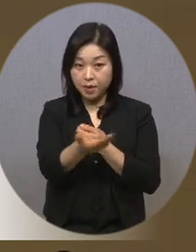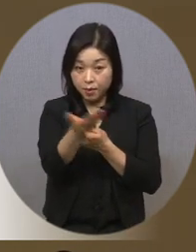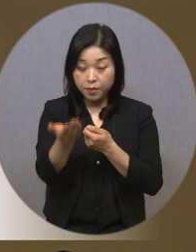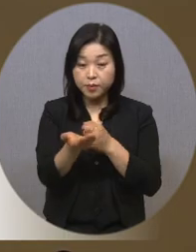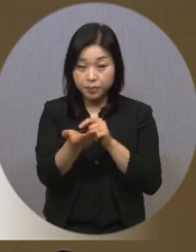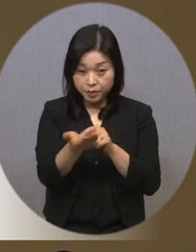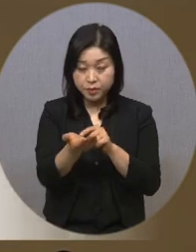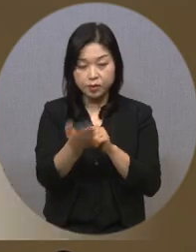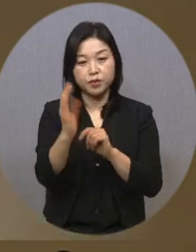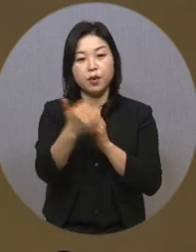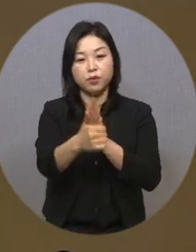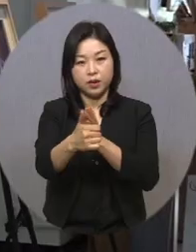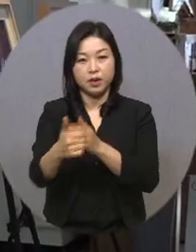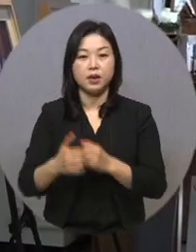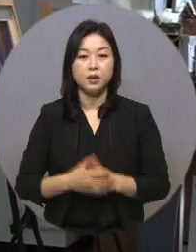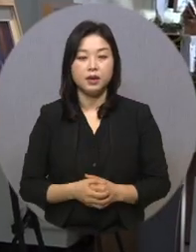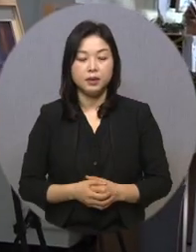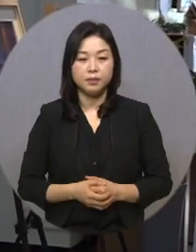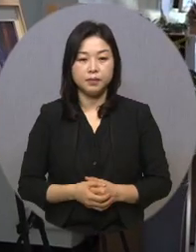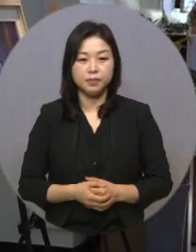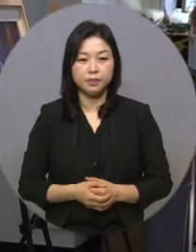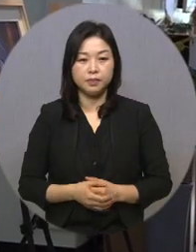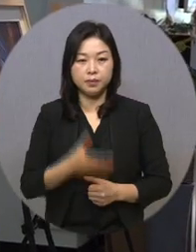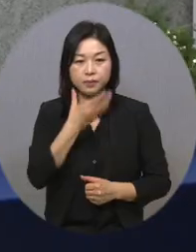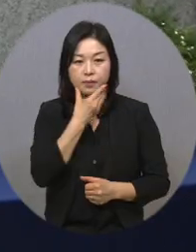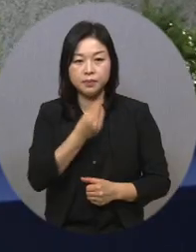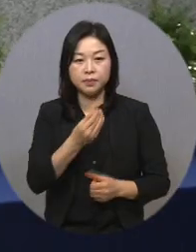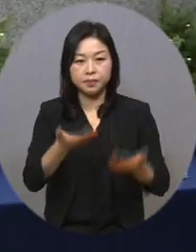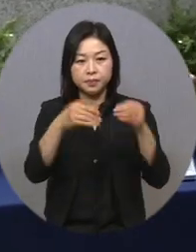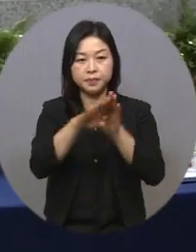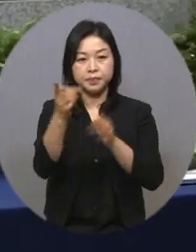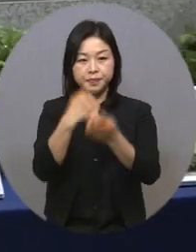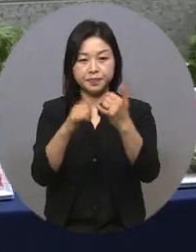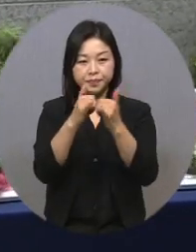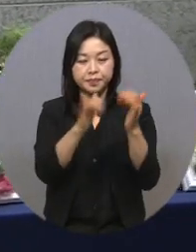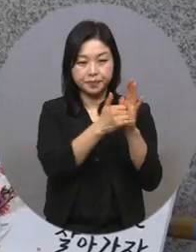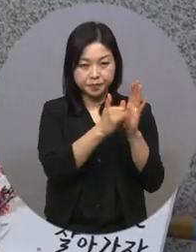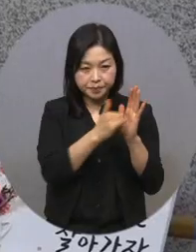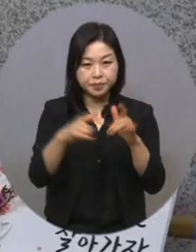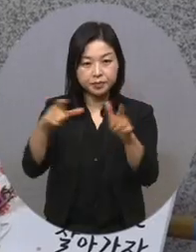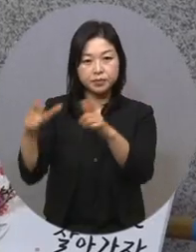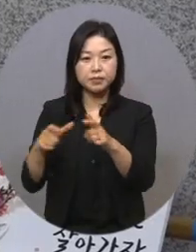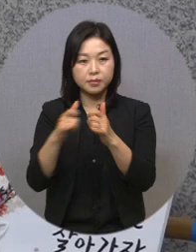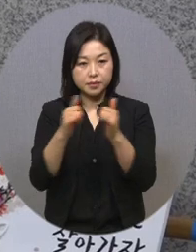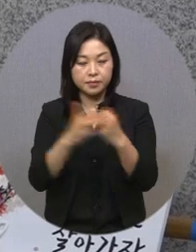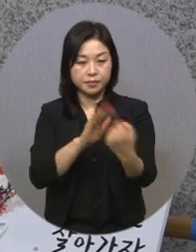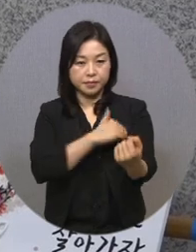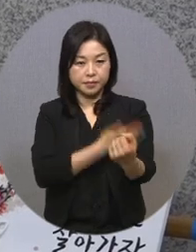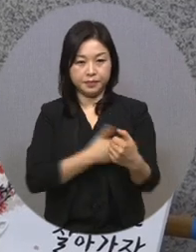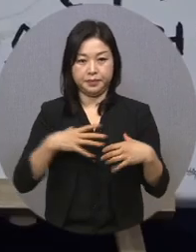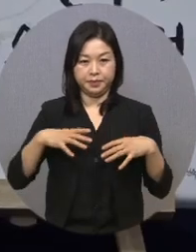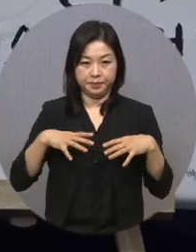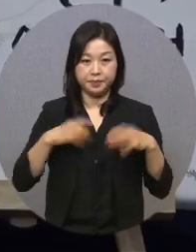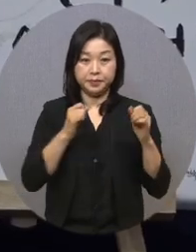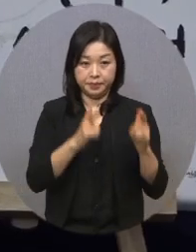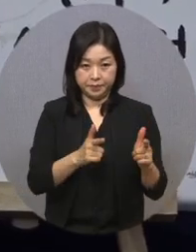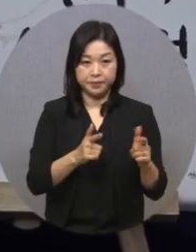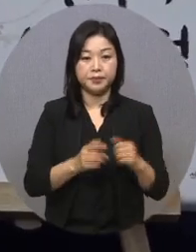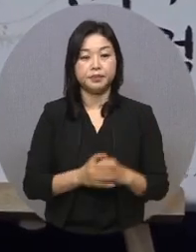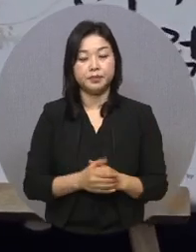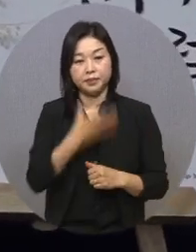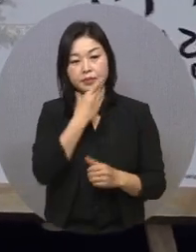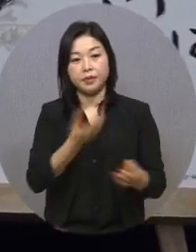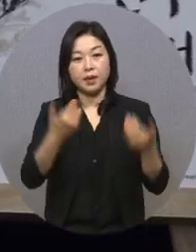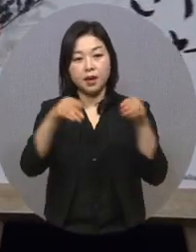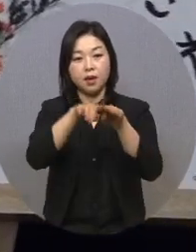분들이 되시기를 바라겠습니다. 복지관 이용인들이 가족과 주민들에게 실력을 뽐내는 기회가 된 동시에